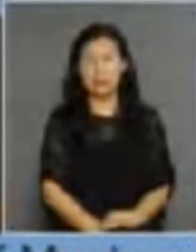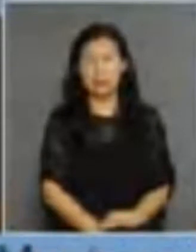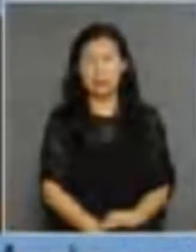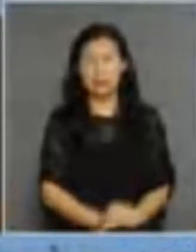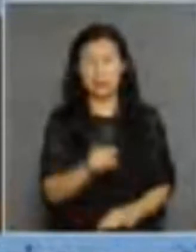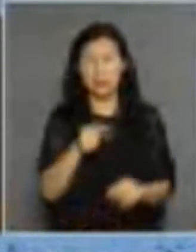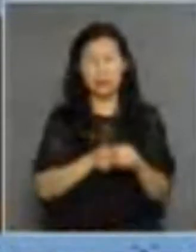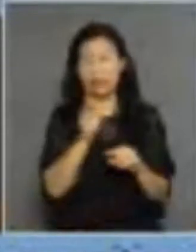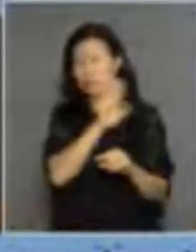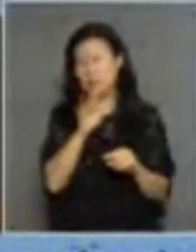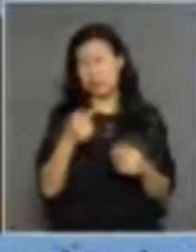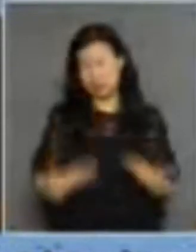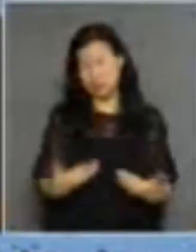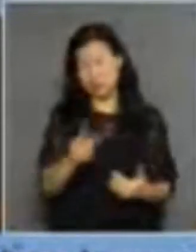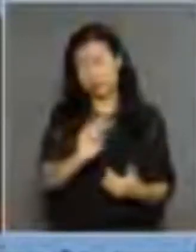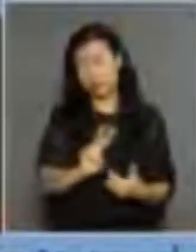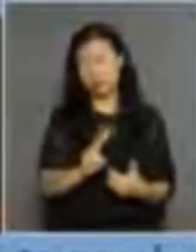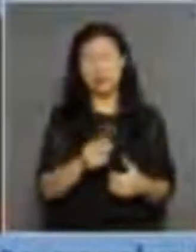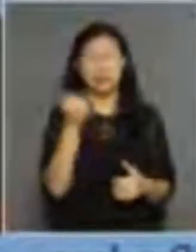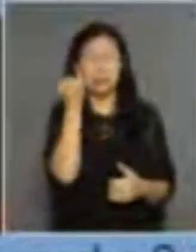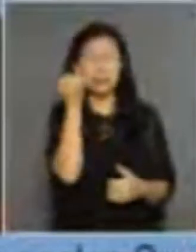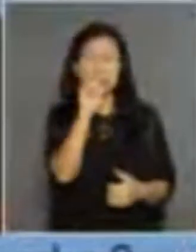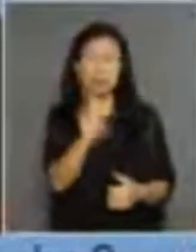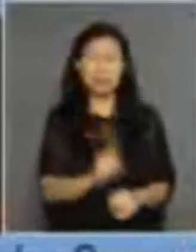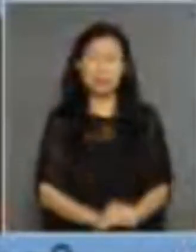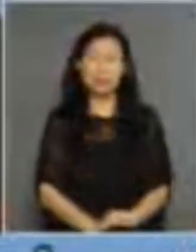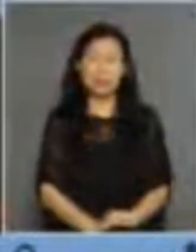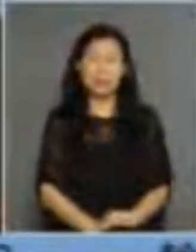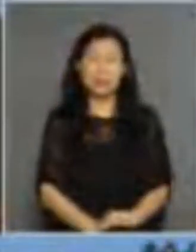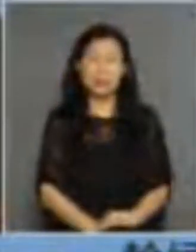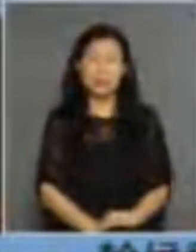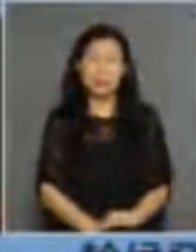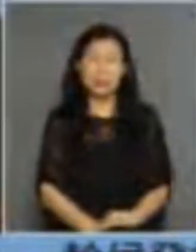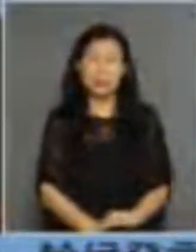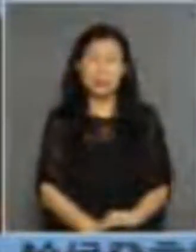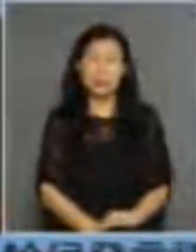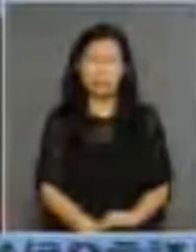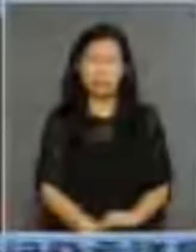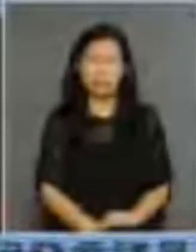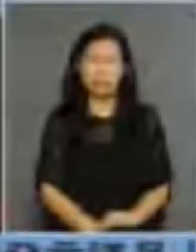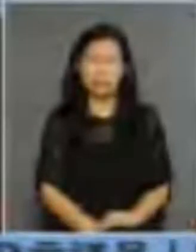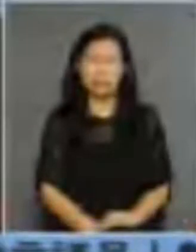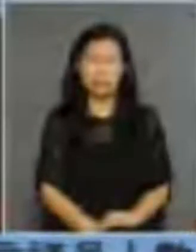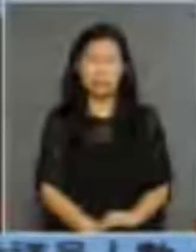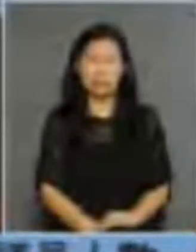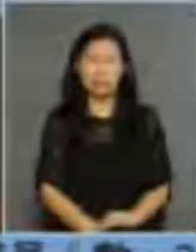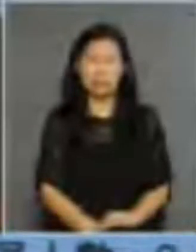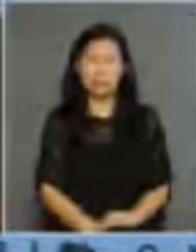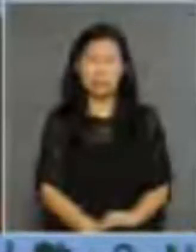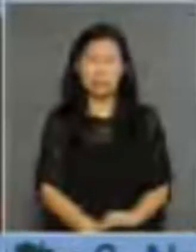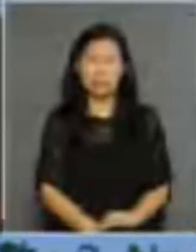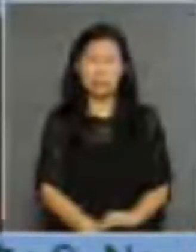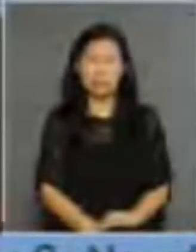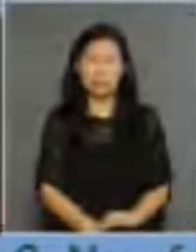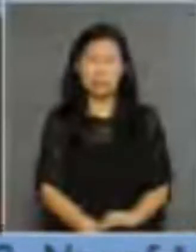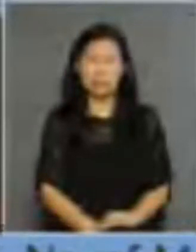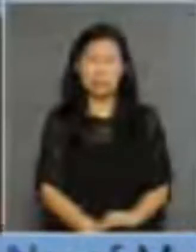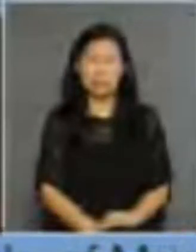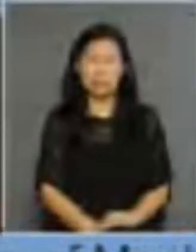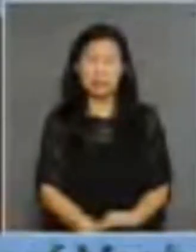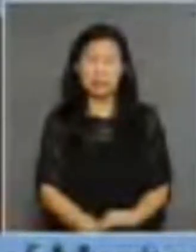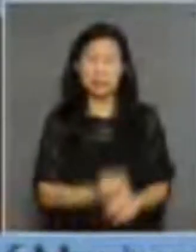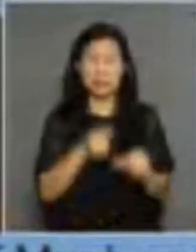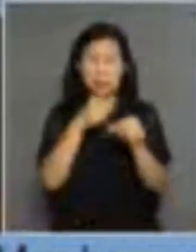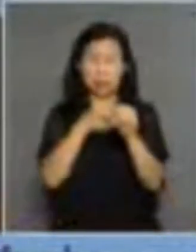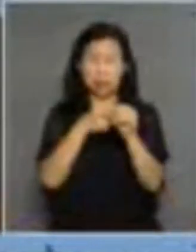該係咁嘅，係咪？就係咁譯噶啦。嗱，呢一個就係中秋節